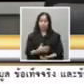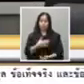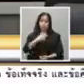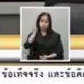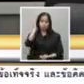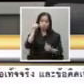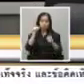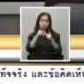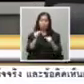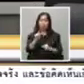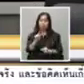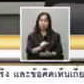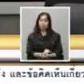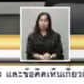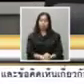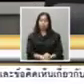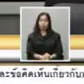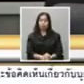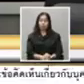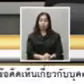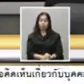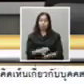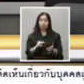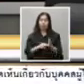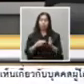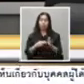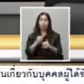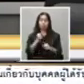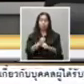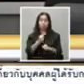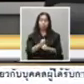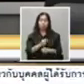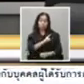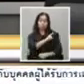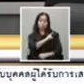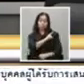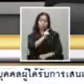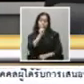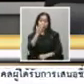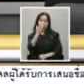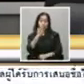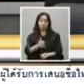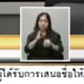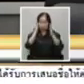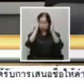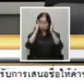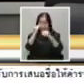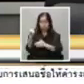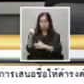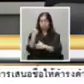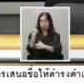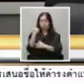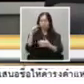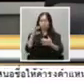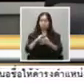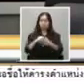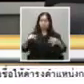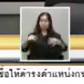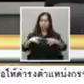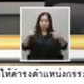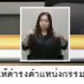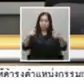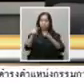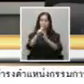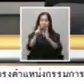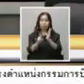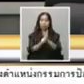เรื่องการละเว้นการปฏิบัติหน้าที่และจงใจบังคับที่หรือใช้อำนาจขัดต่อบทบัญญัติแ